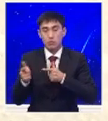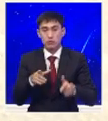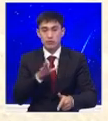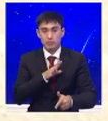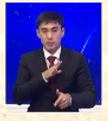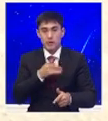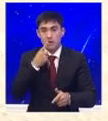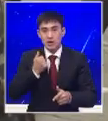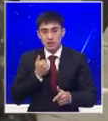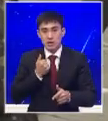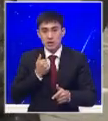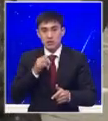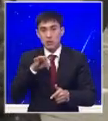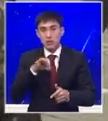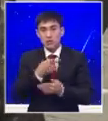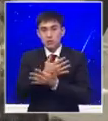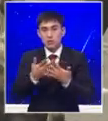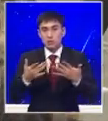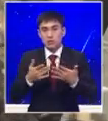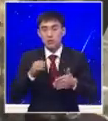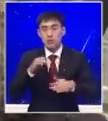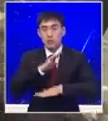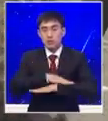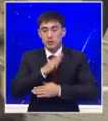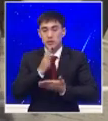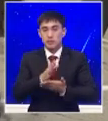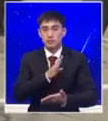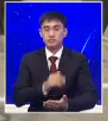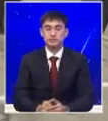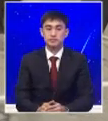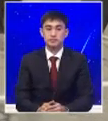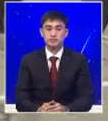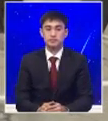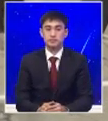подготовке, военной топографии и другим основным предметам.